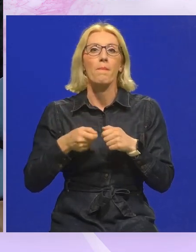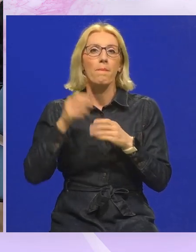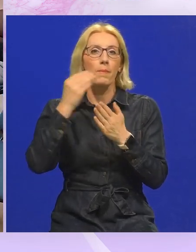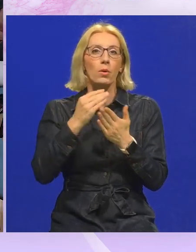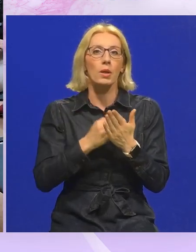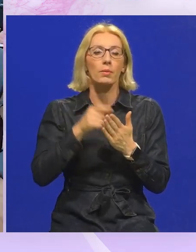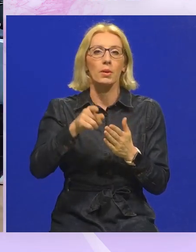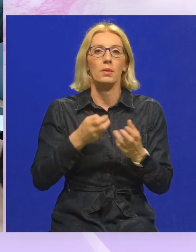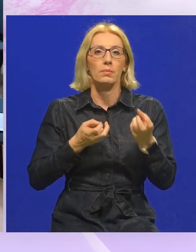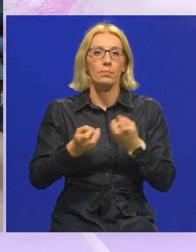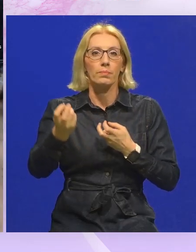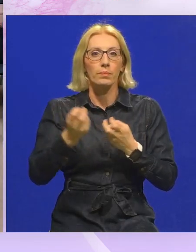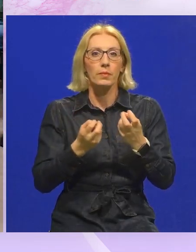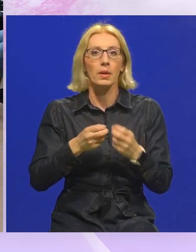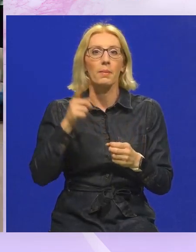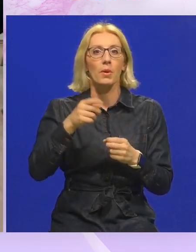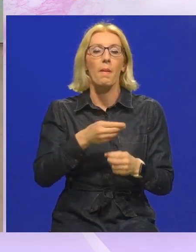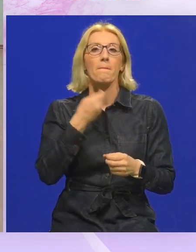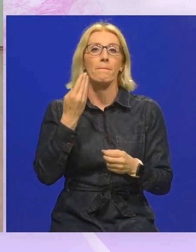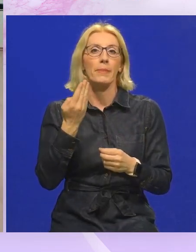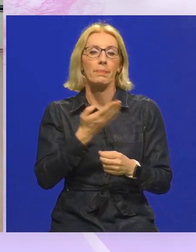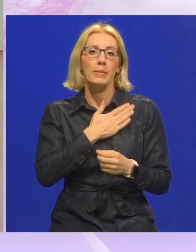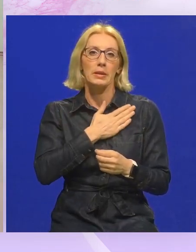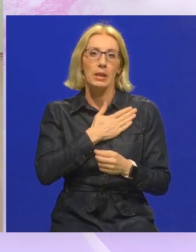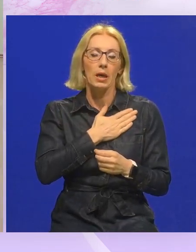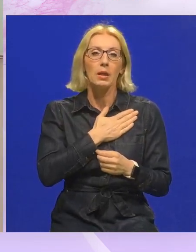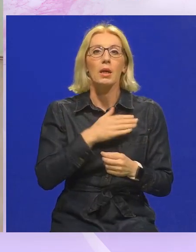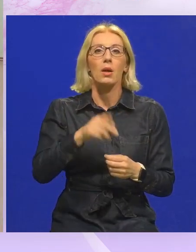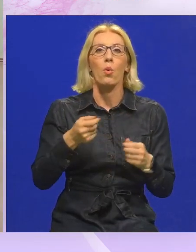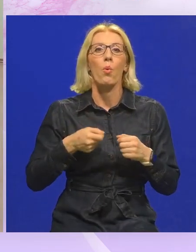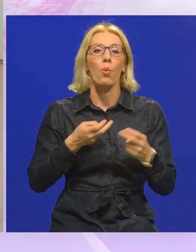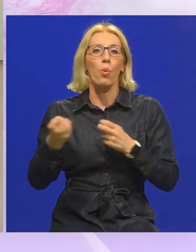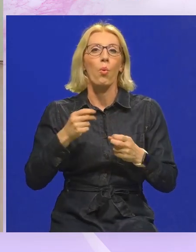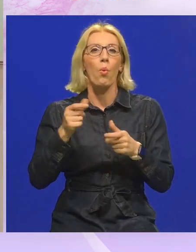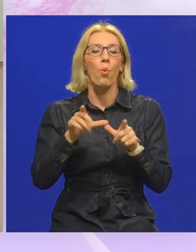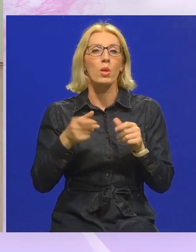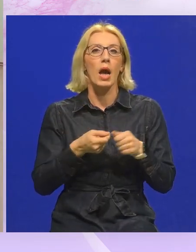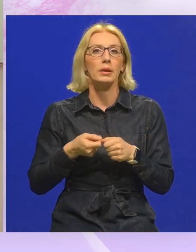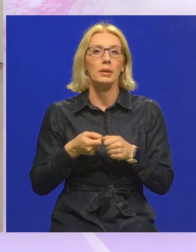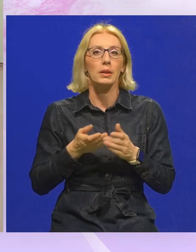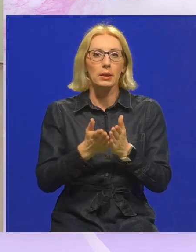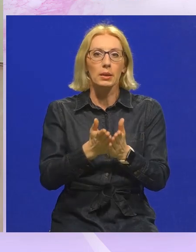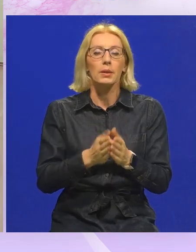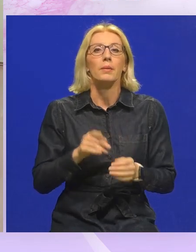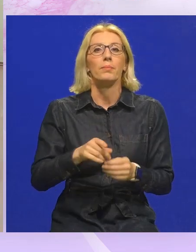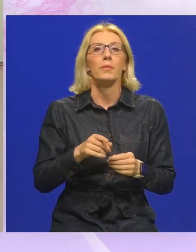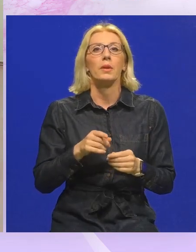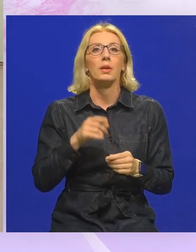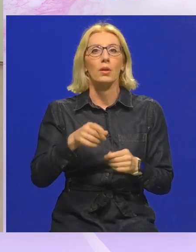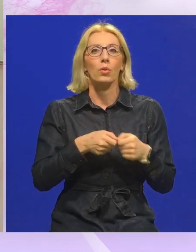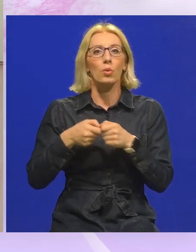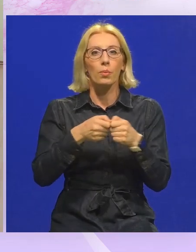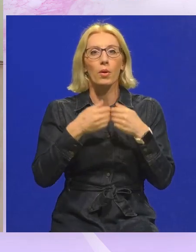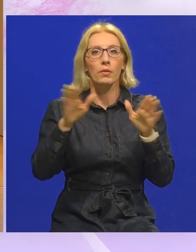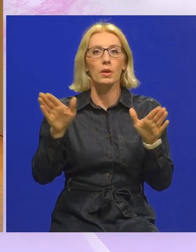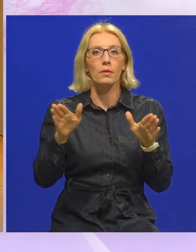natjecanja. Veliko je to priznanje za koturaljkaški klub Uljanik, koji je organizator natjecanja i koji klubu